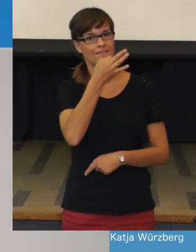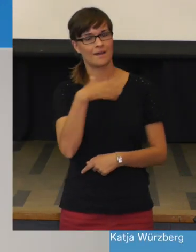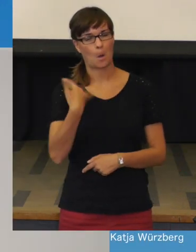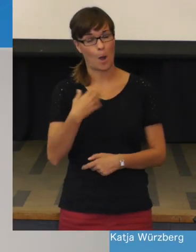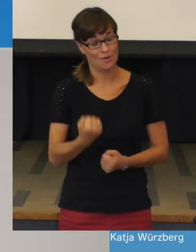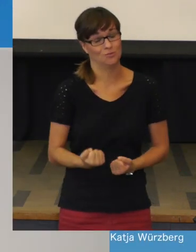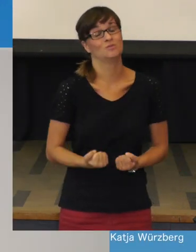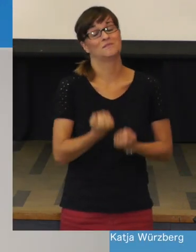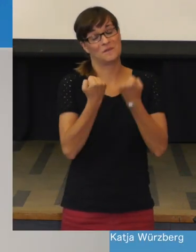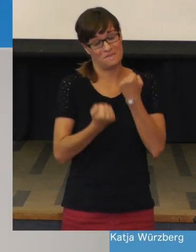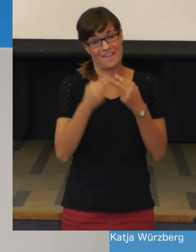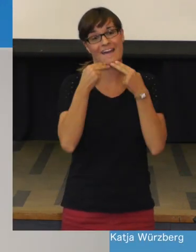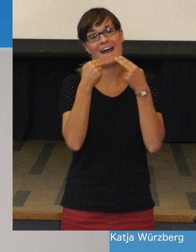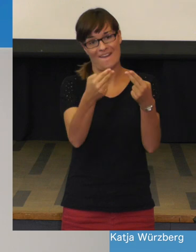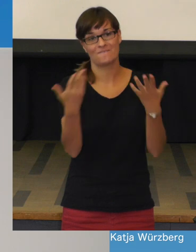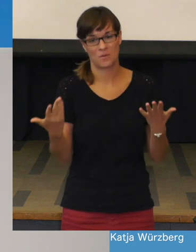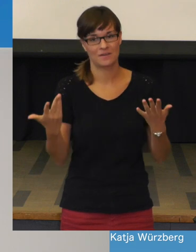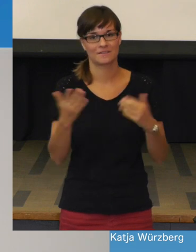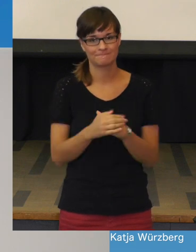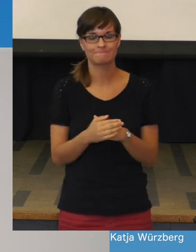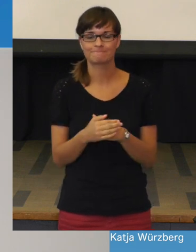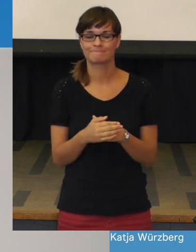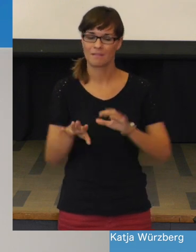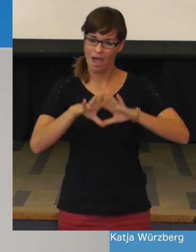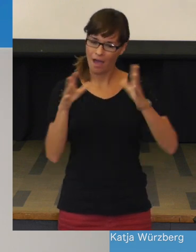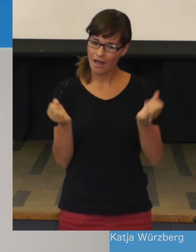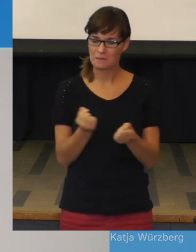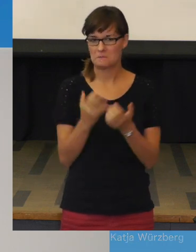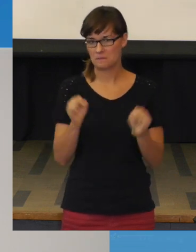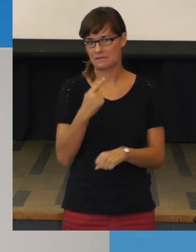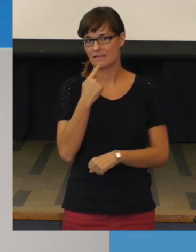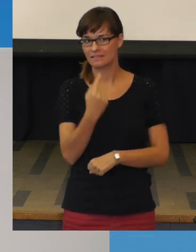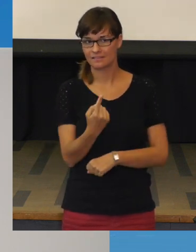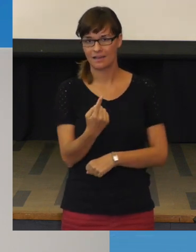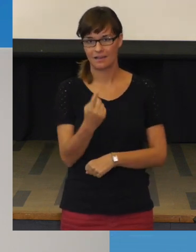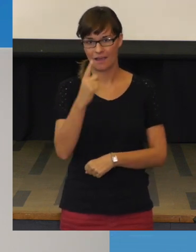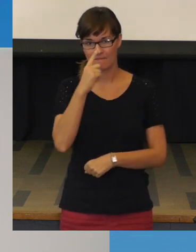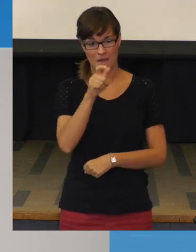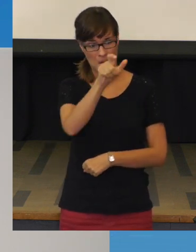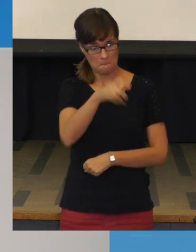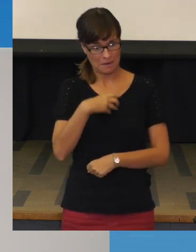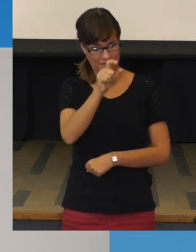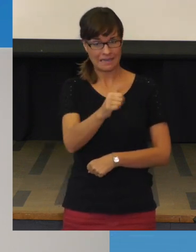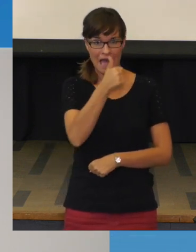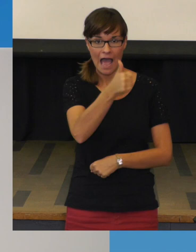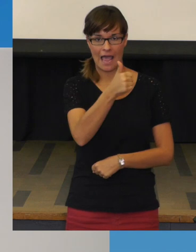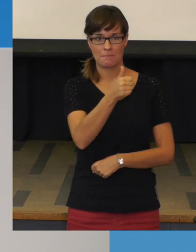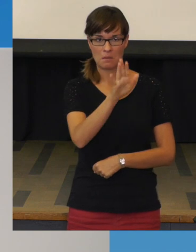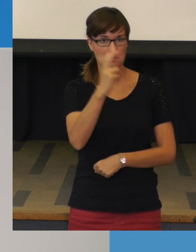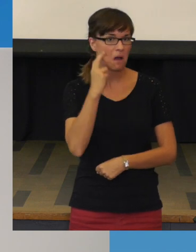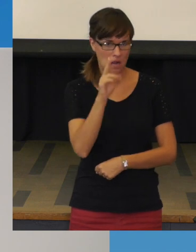stellen kann. Also grundsätzlich muss man sagen, ist es so, dass Patienten, die einmal Vorhofflimmern hatten in ihrem